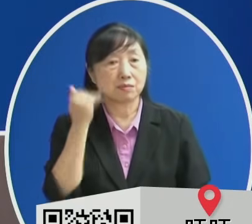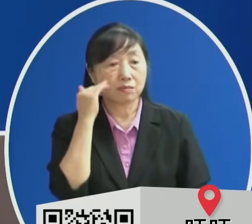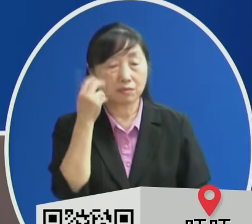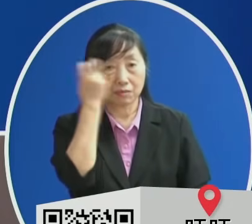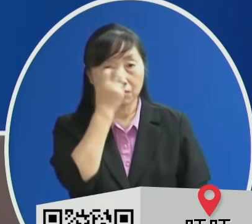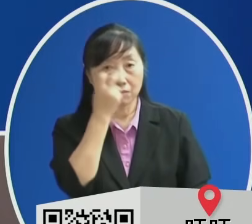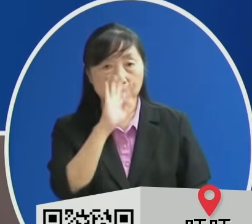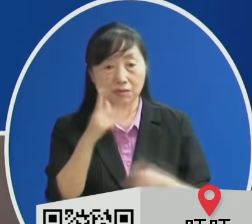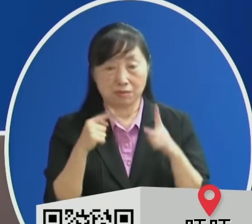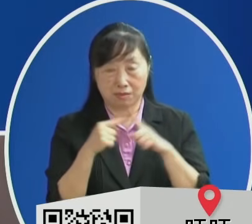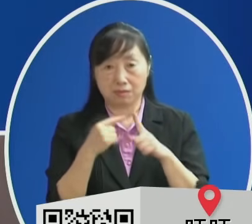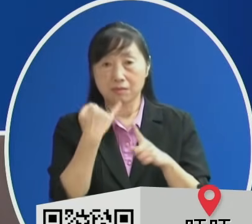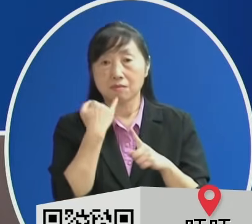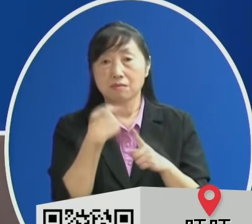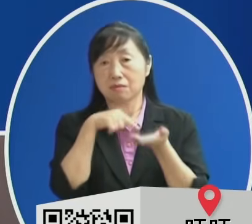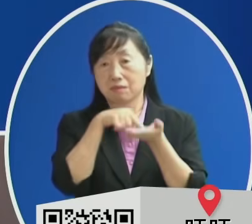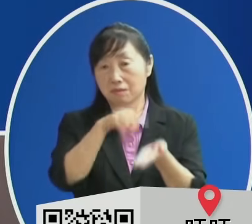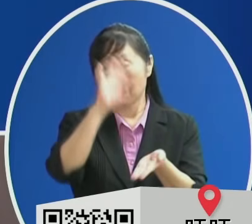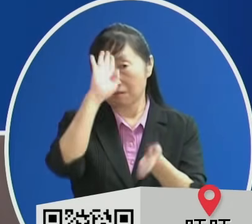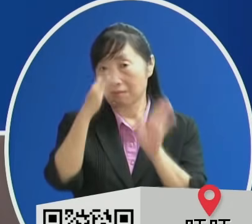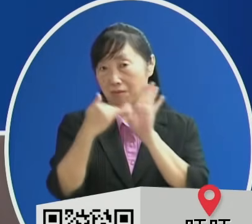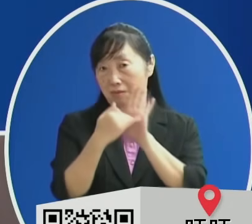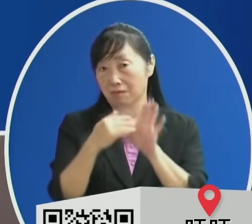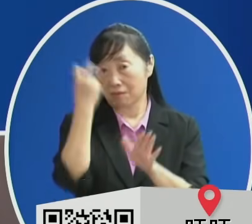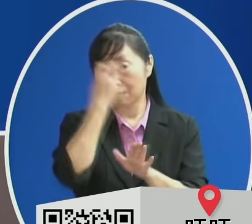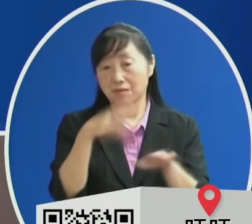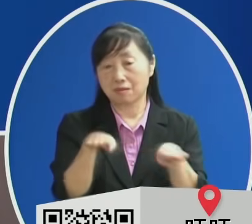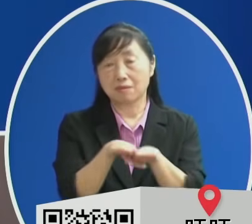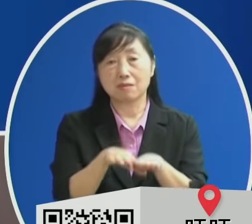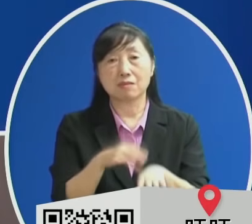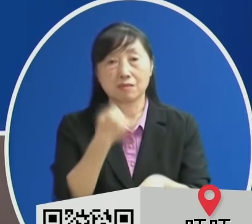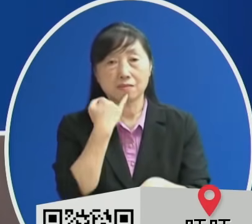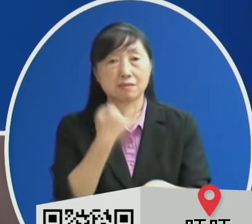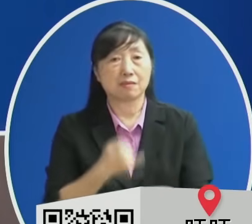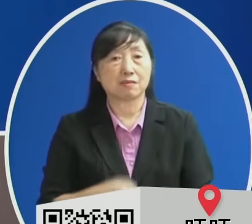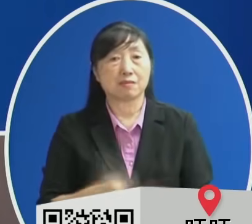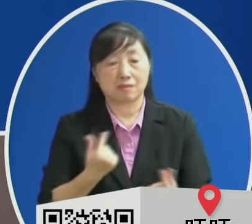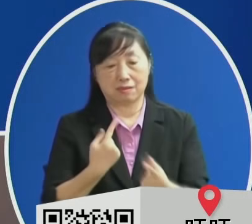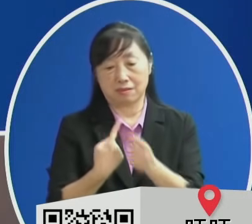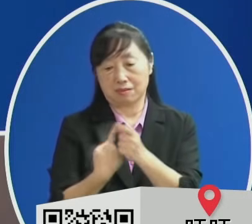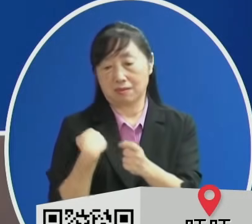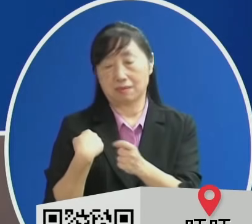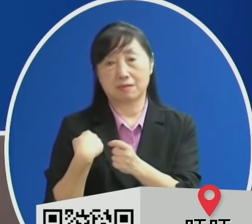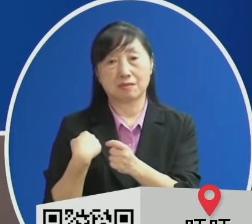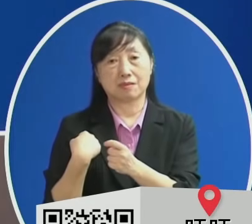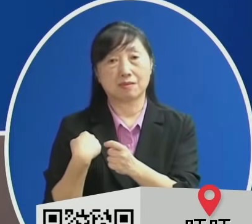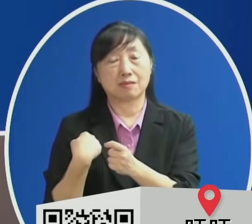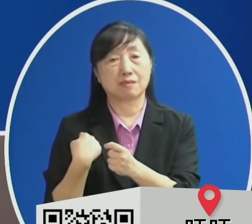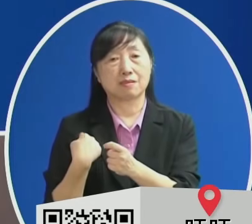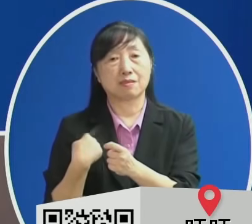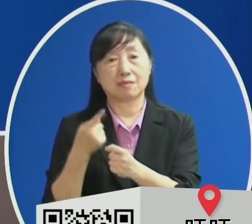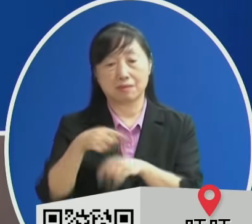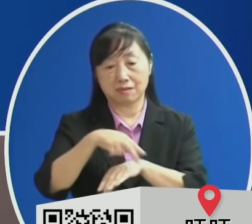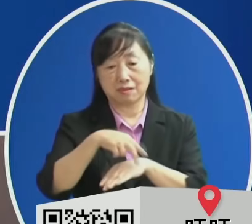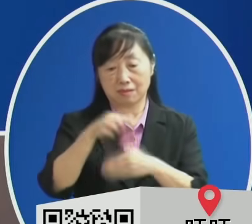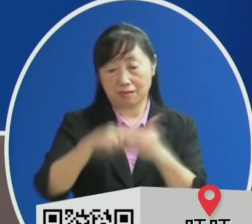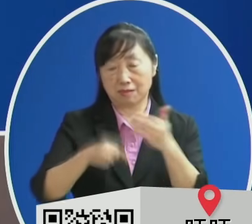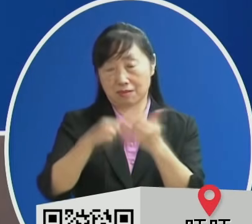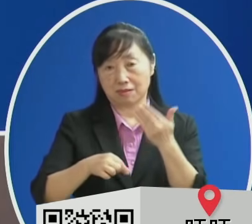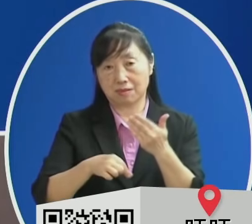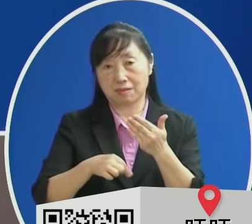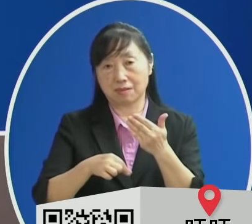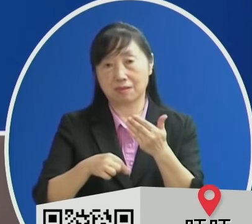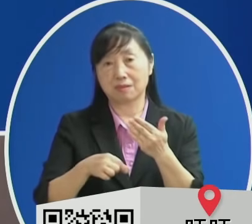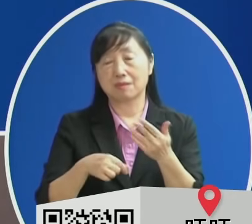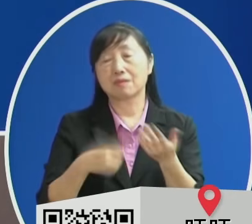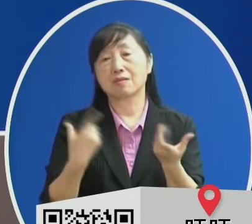者可以来请防疫的照顾假也是参照去年我们所进行的这方面能够